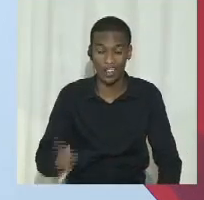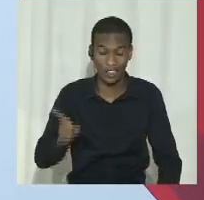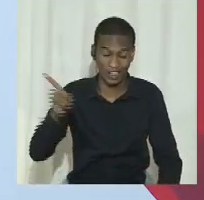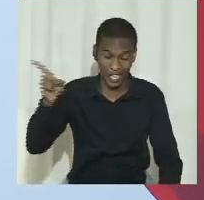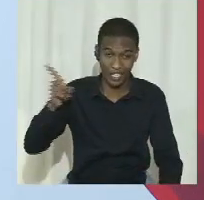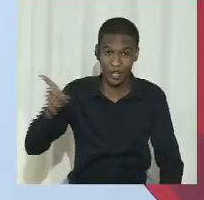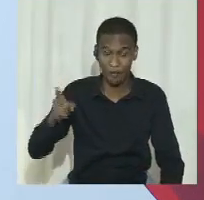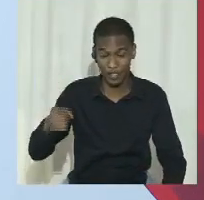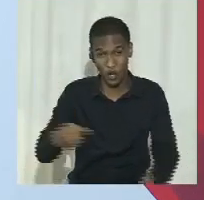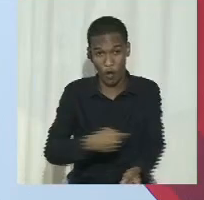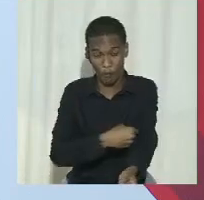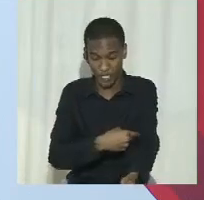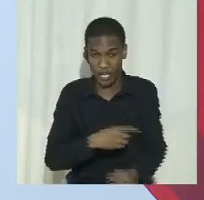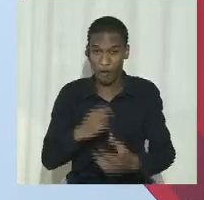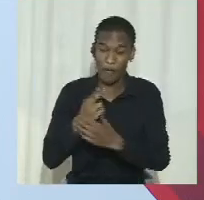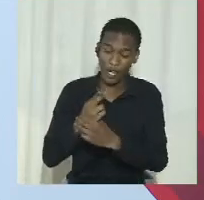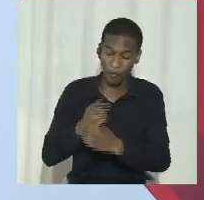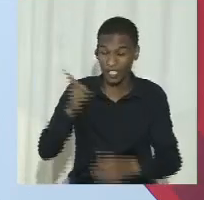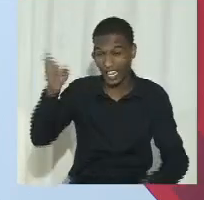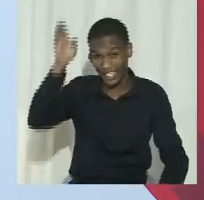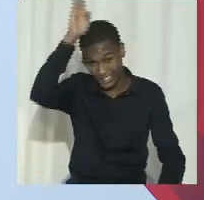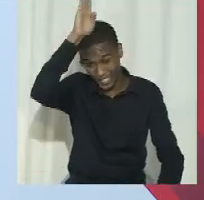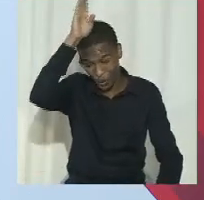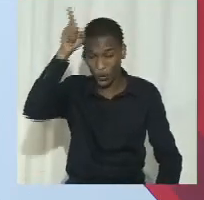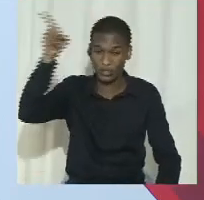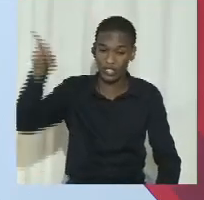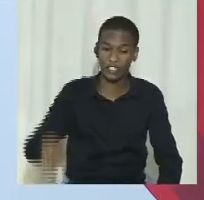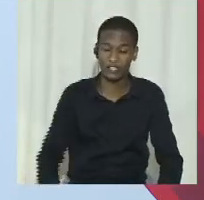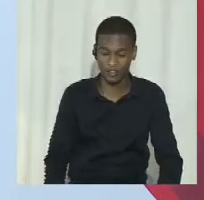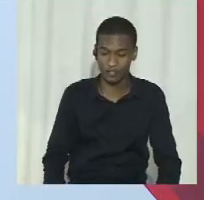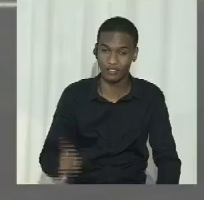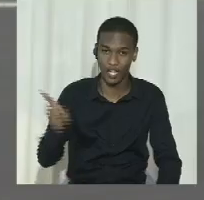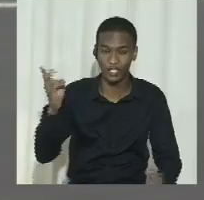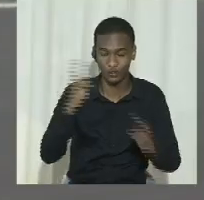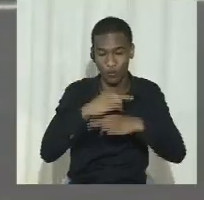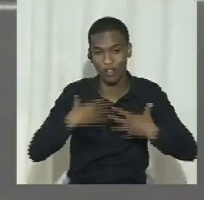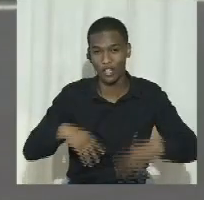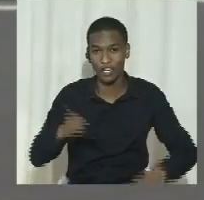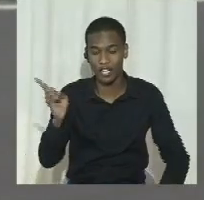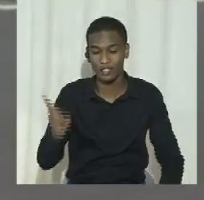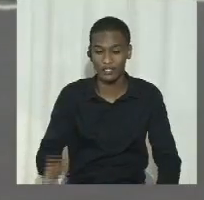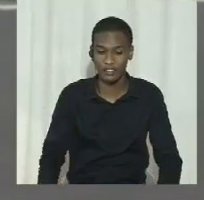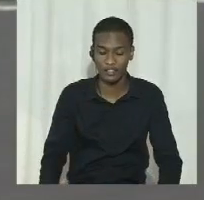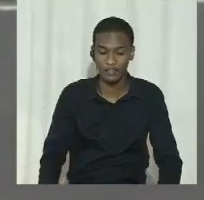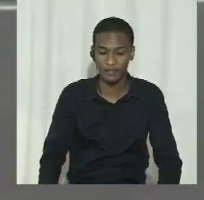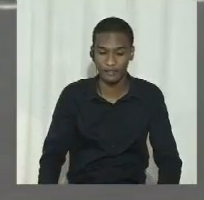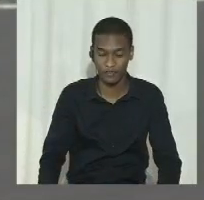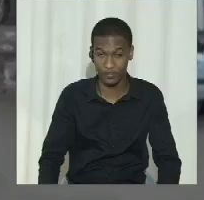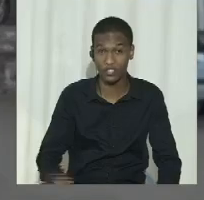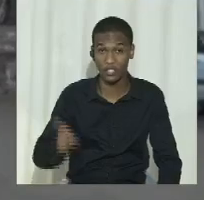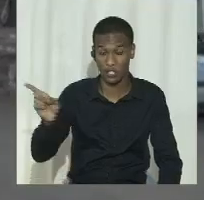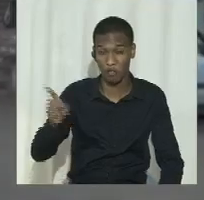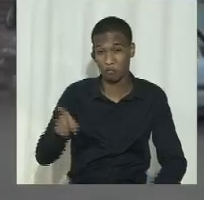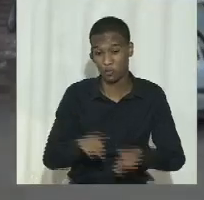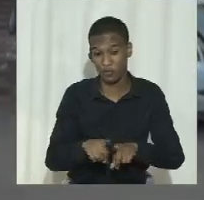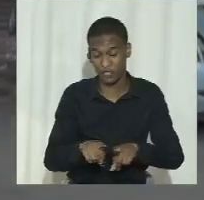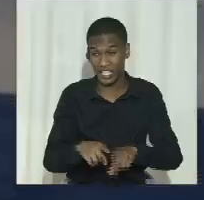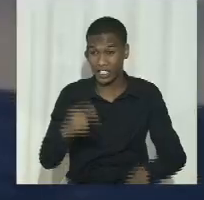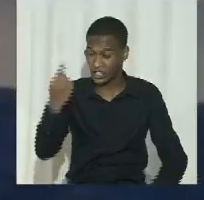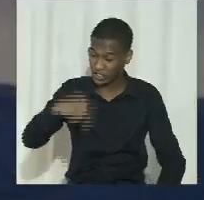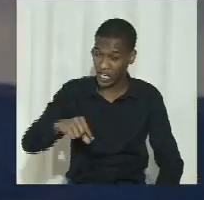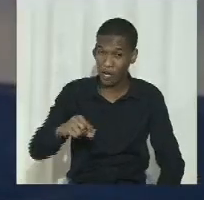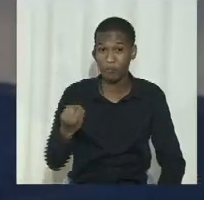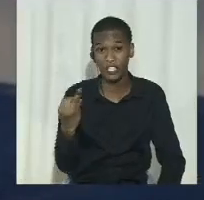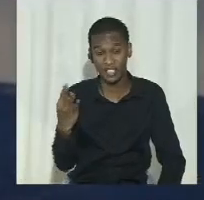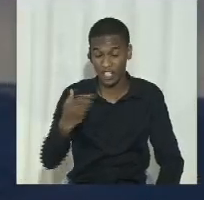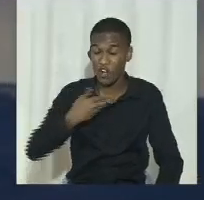hôpitaly miaramila antsiranana. Ny antsipirian' izay hoentin'ny solotenanay any antoerana. Latsakisany mpitsabolona marary tratry ny